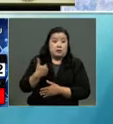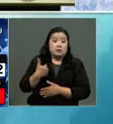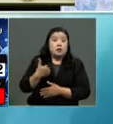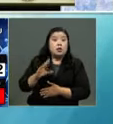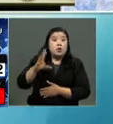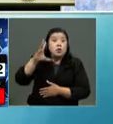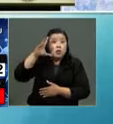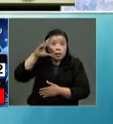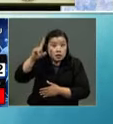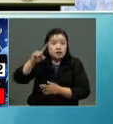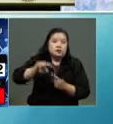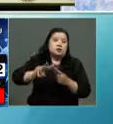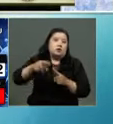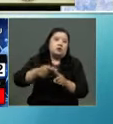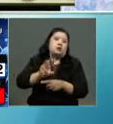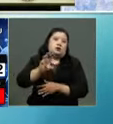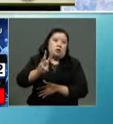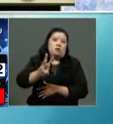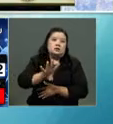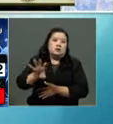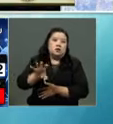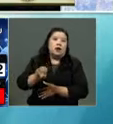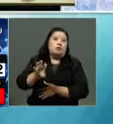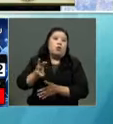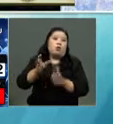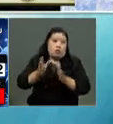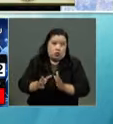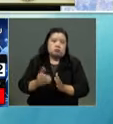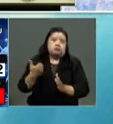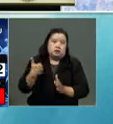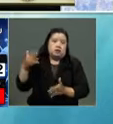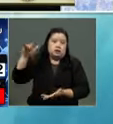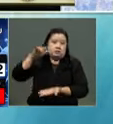คนนะครับส่วนขวามือก็เป็นพรุ่งนี้อีก 450คนอีก 3